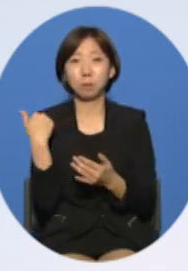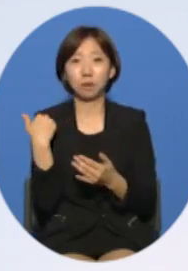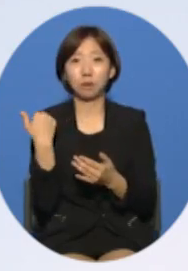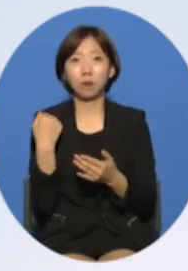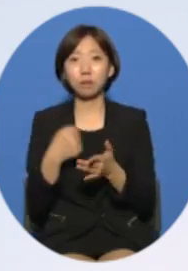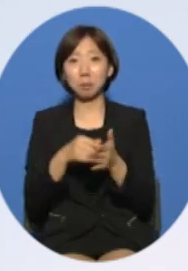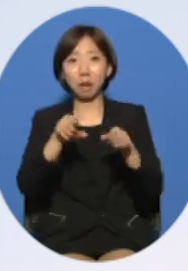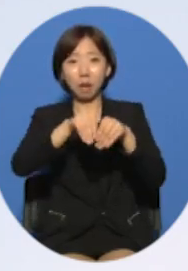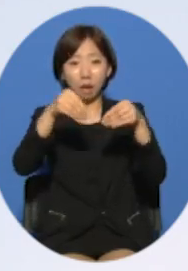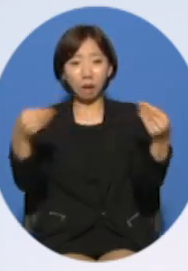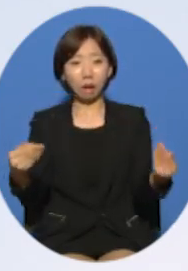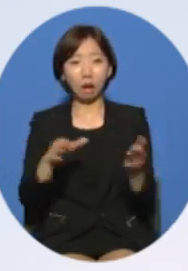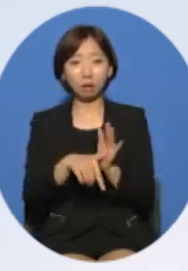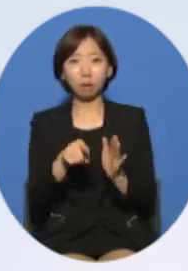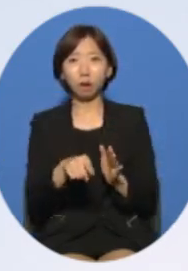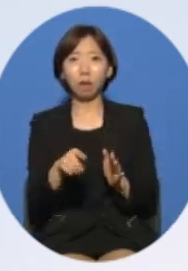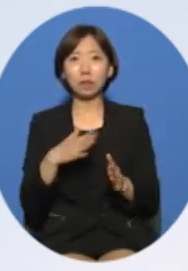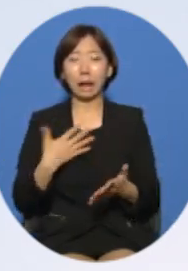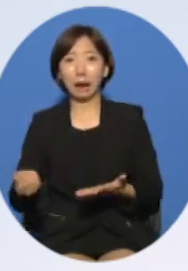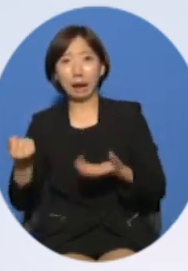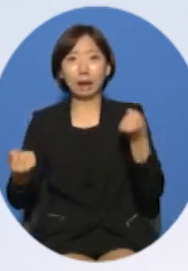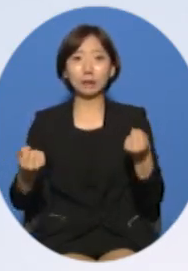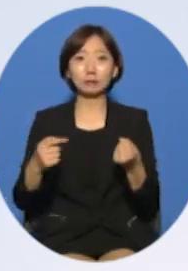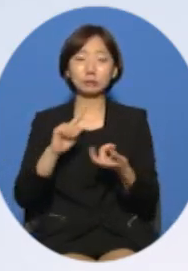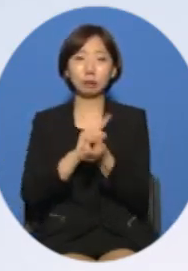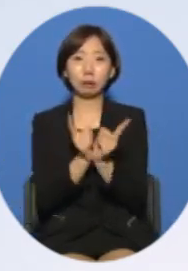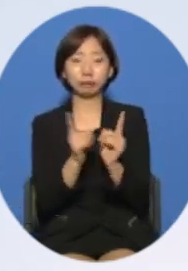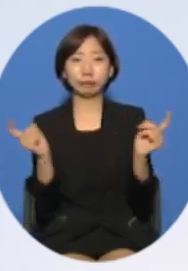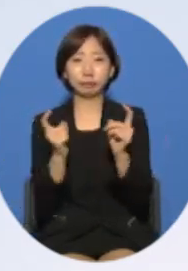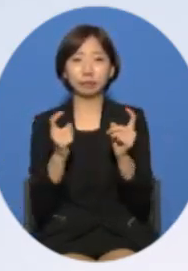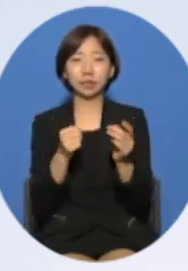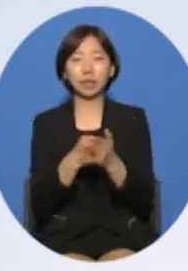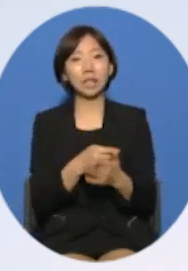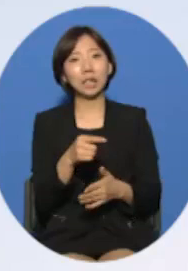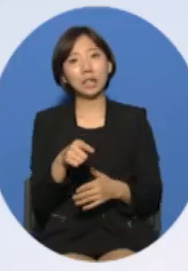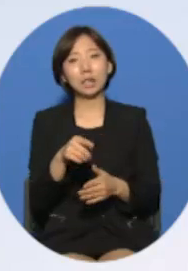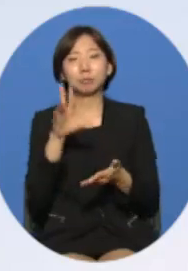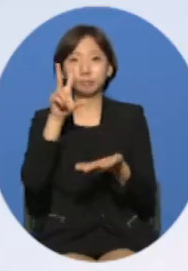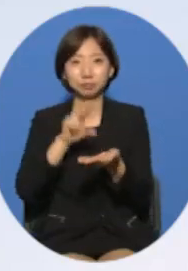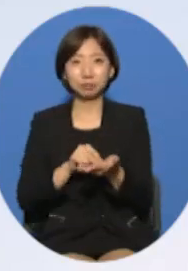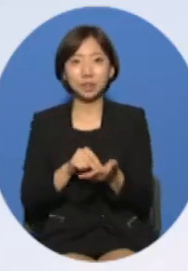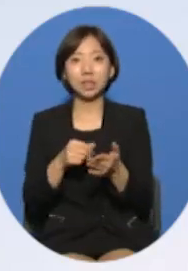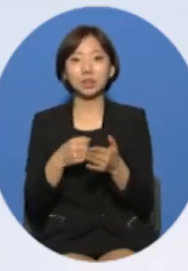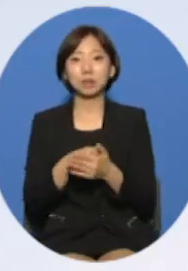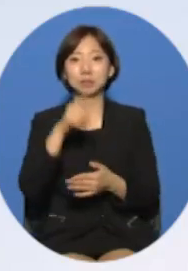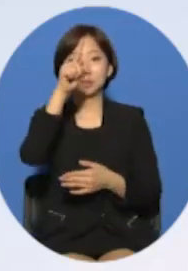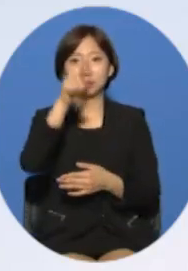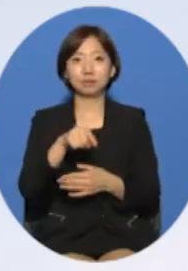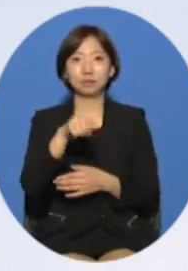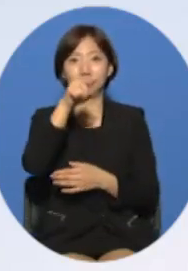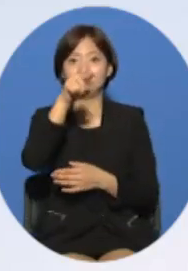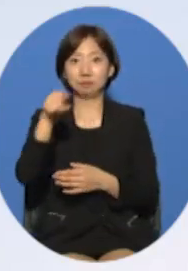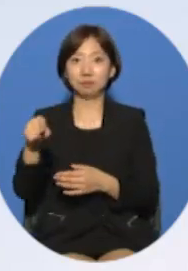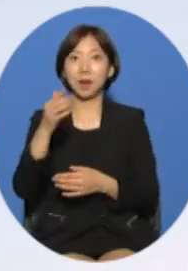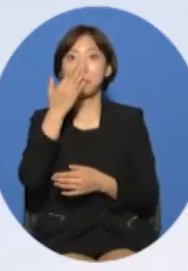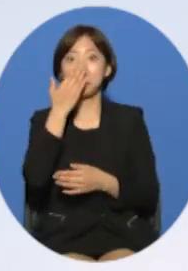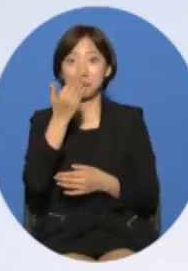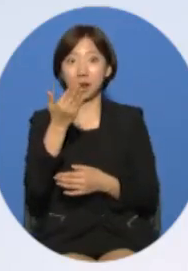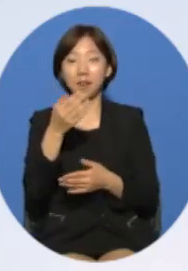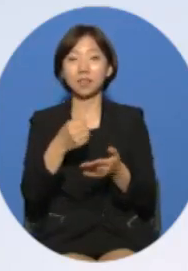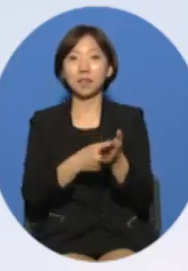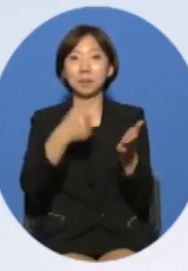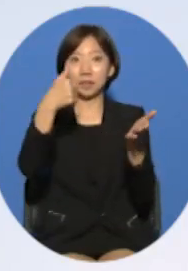납니다. 서로 자기 거라고. 그래서 이게 안 되겠다. 그래서 이 표시를 딱 함으로써 딱 찍으면